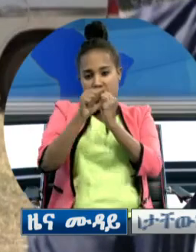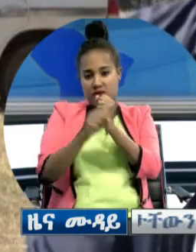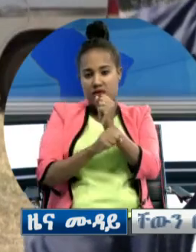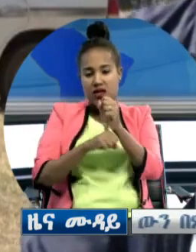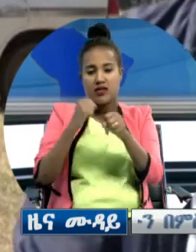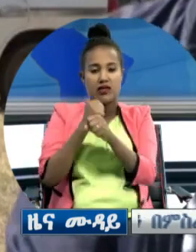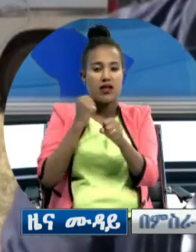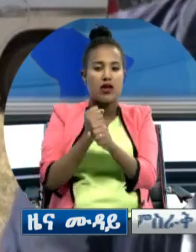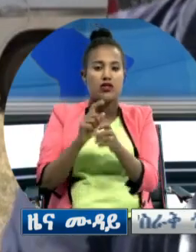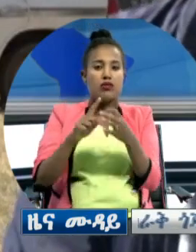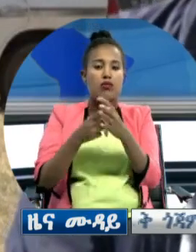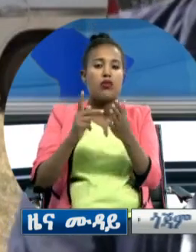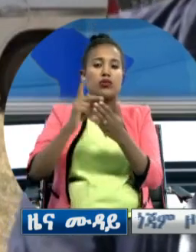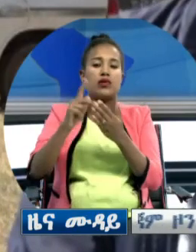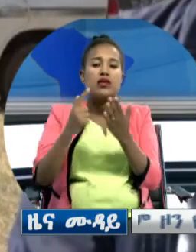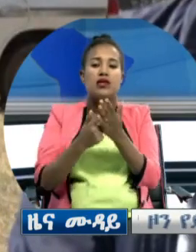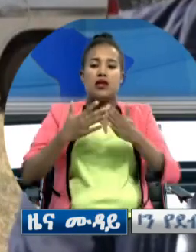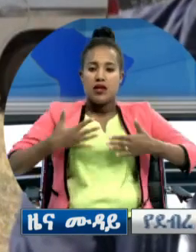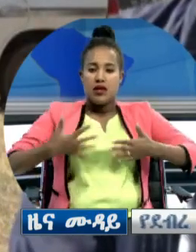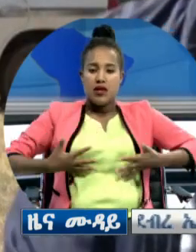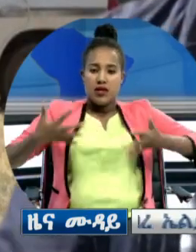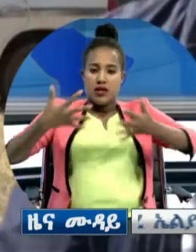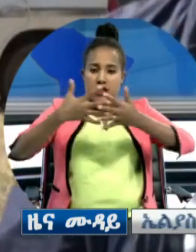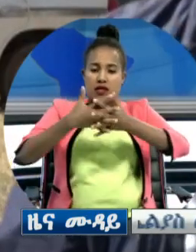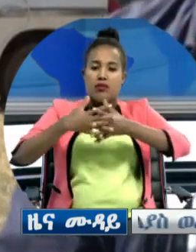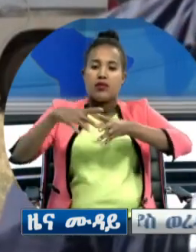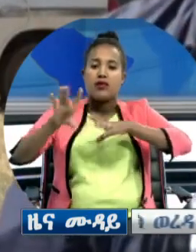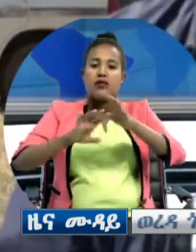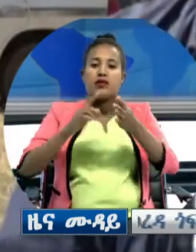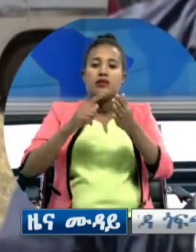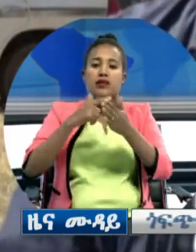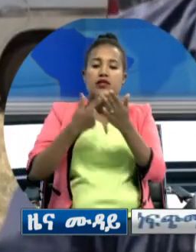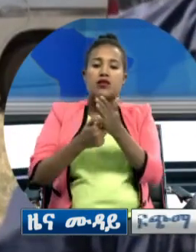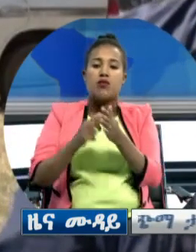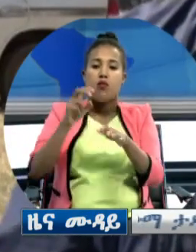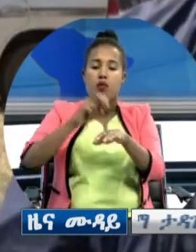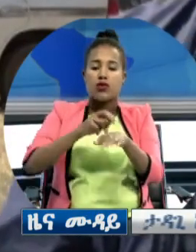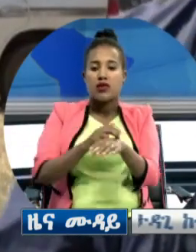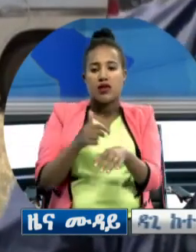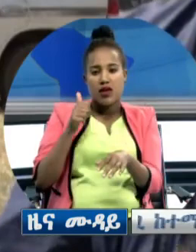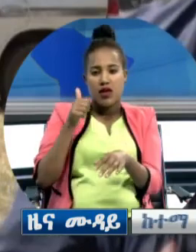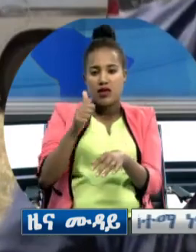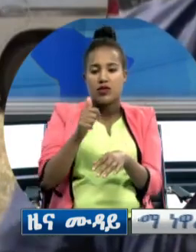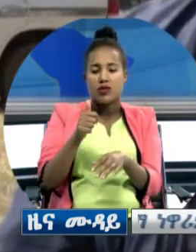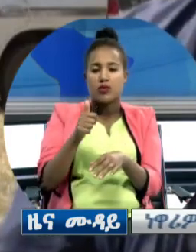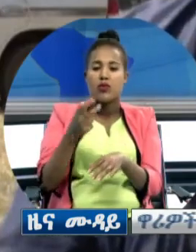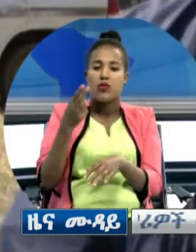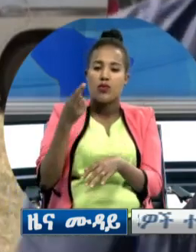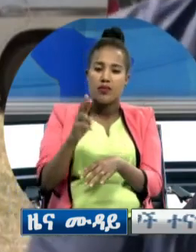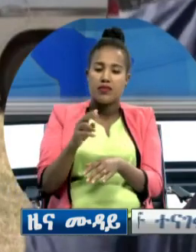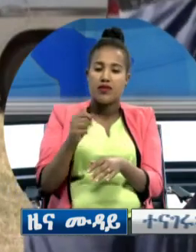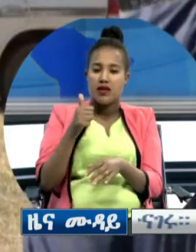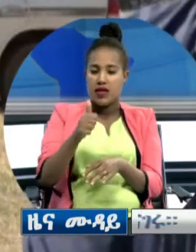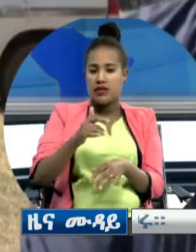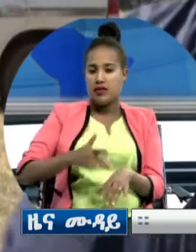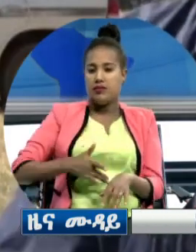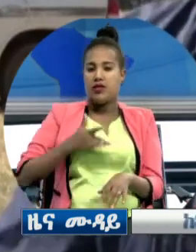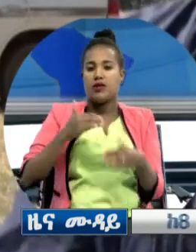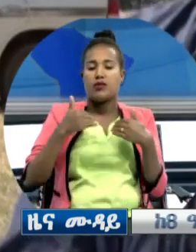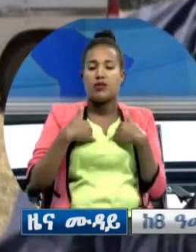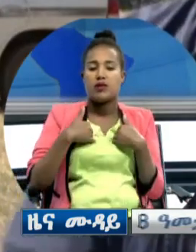ጀምሮ ፕሮጀክቱ የዛ አካል ሆነው እንዲያስተባብሩ ማድረግ። ስለዚህ በዛ ወቅት የራሳቸው ወይም ደግሞ የራስ ስሜትነት